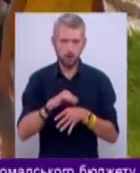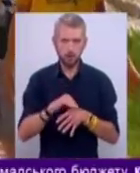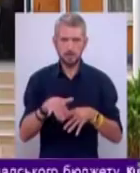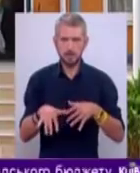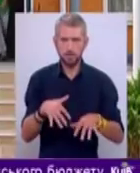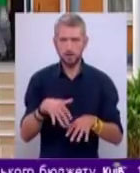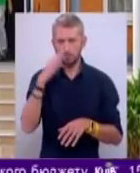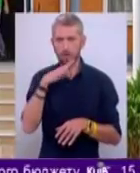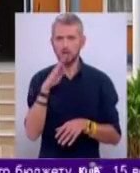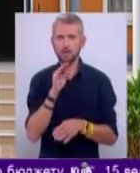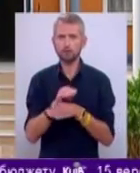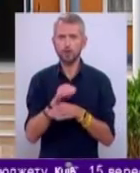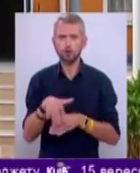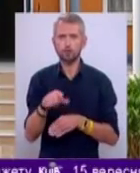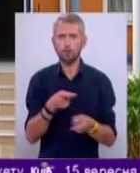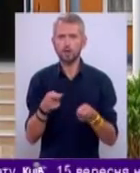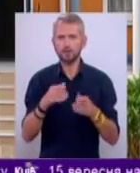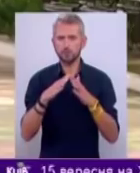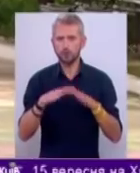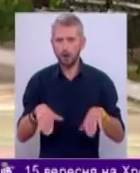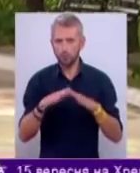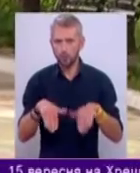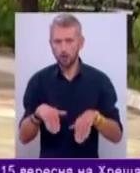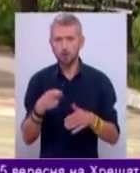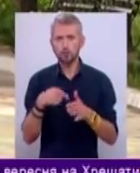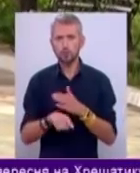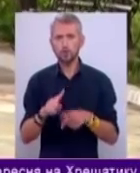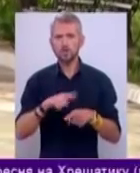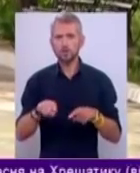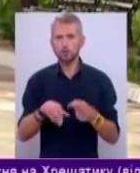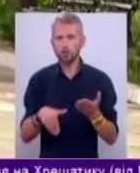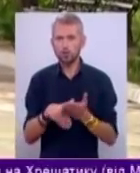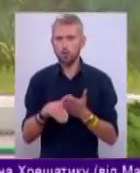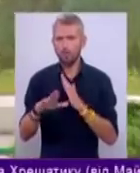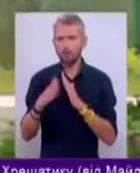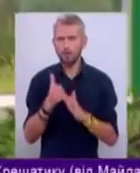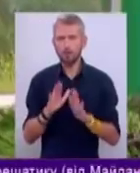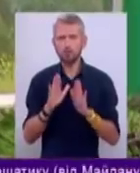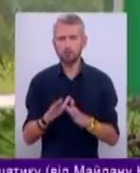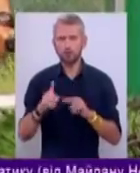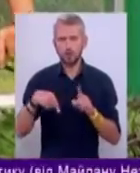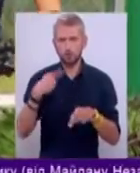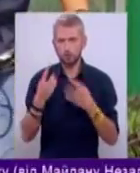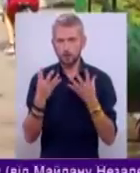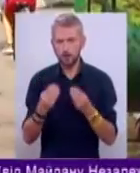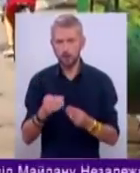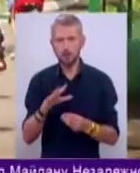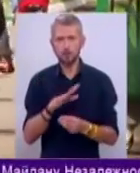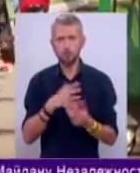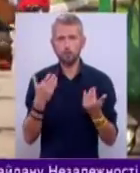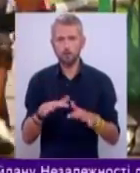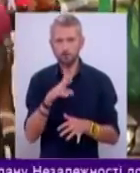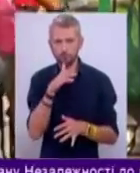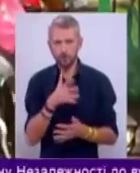слабкість. Батьки звинуватили у всьому керівництво табору, оскільки швидку до дітей викликали лише на наступний день і був